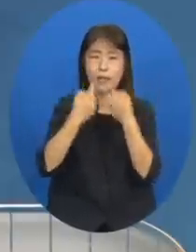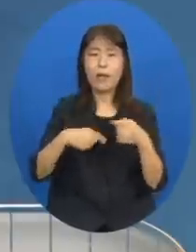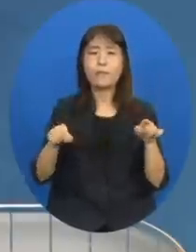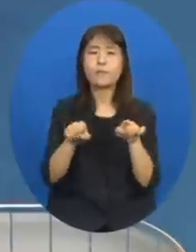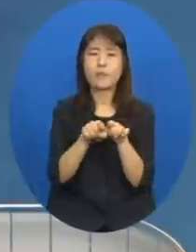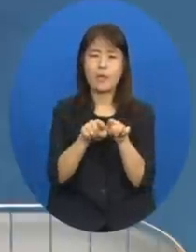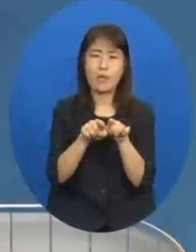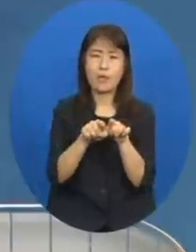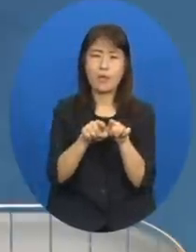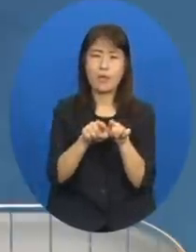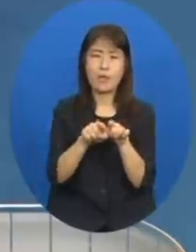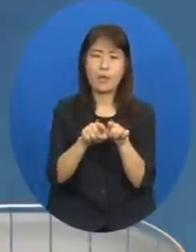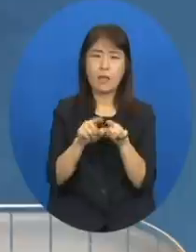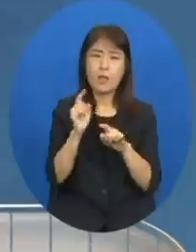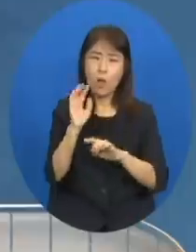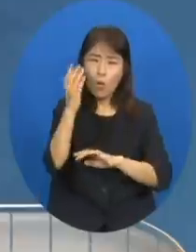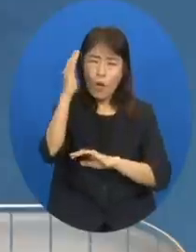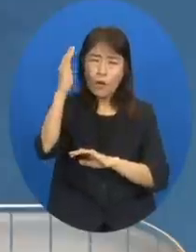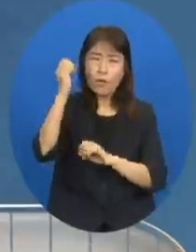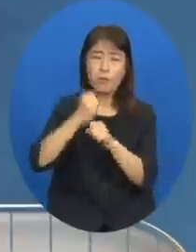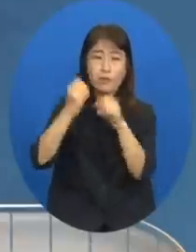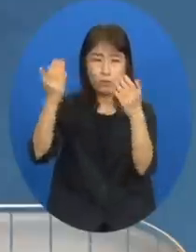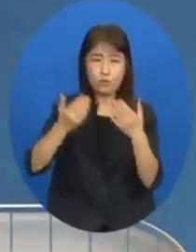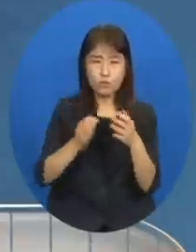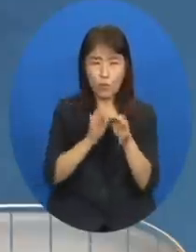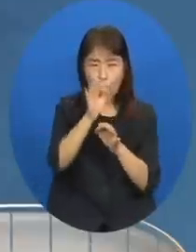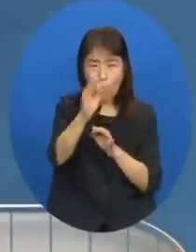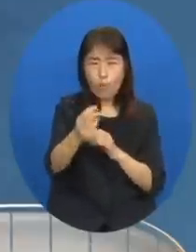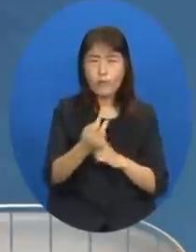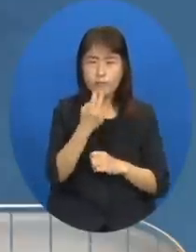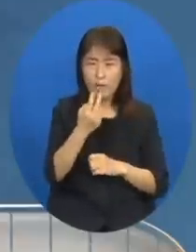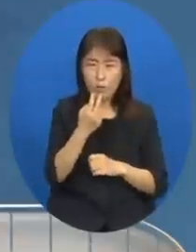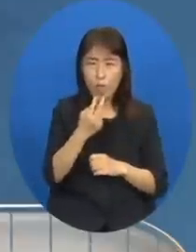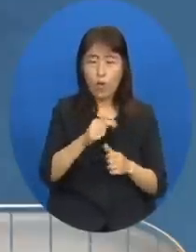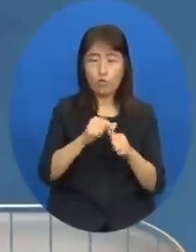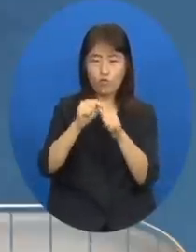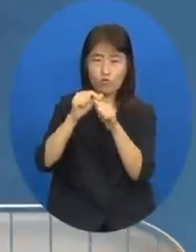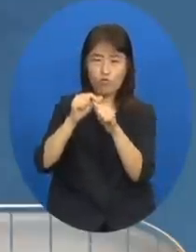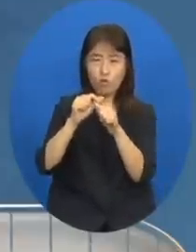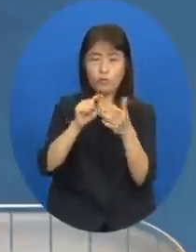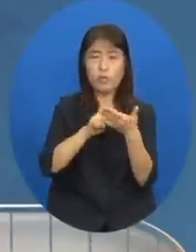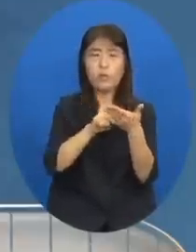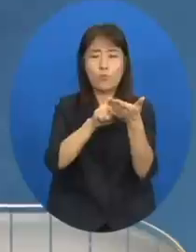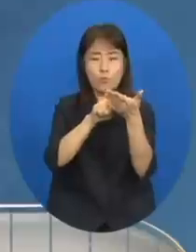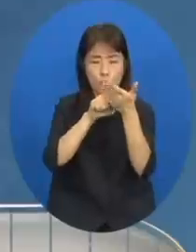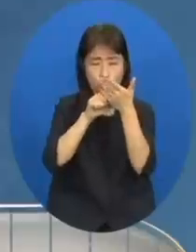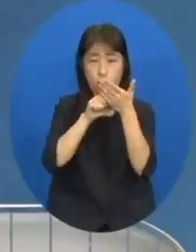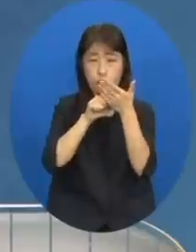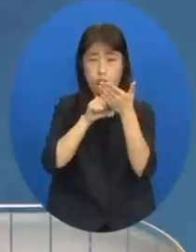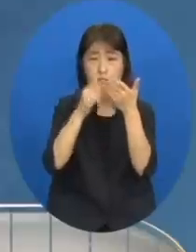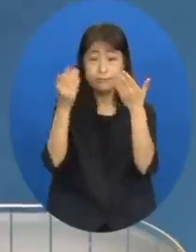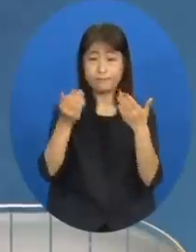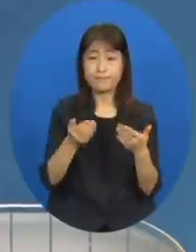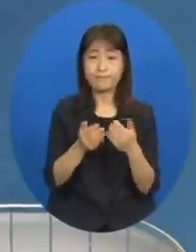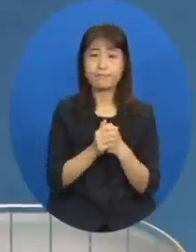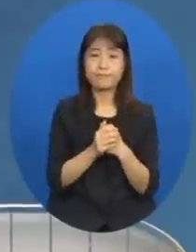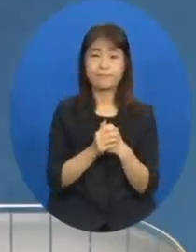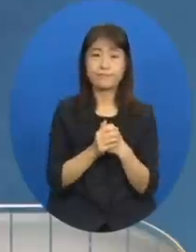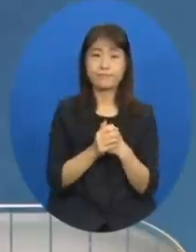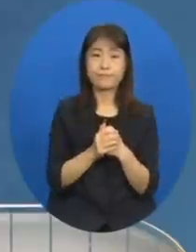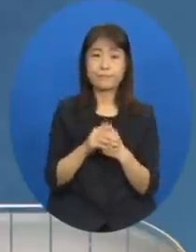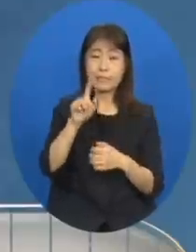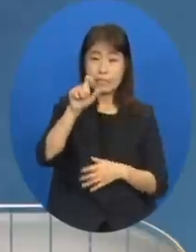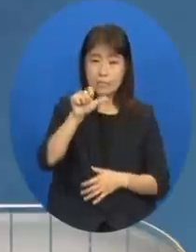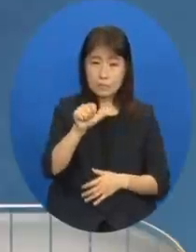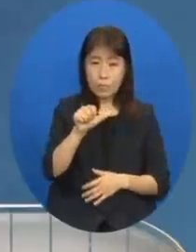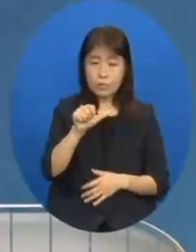하시고 영화롭게 하시고 오래 살게 하시고 구원을 보여 주신다고 하셨어요 그런데 15절